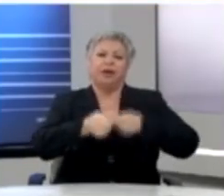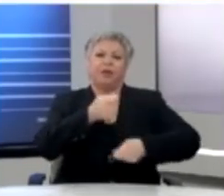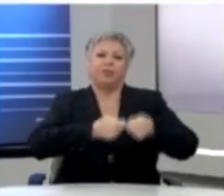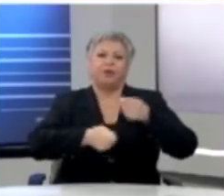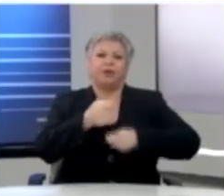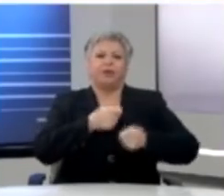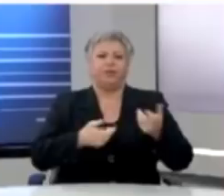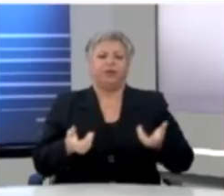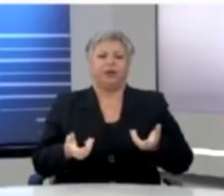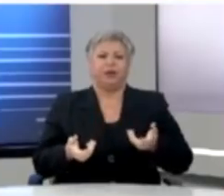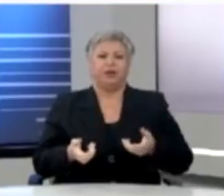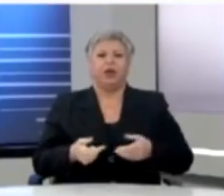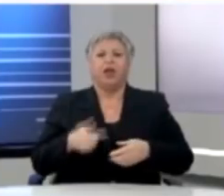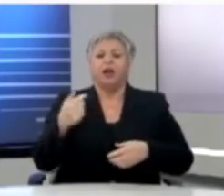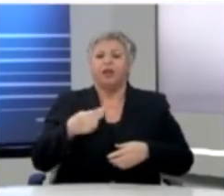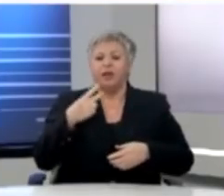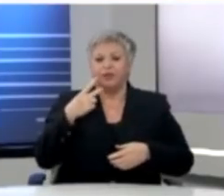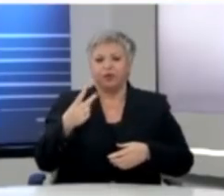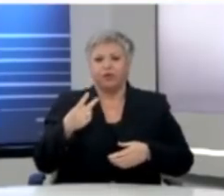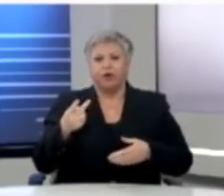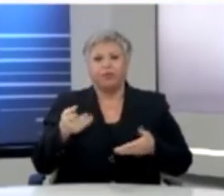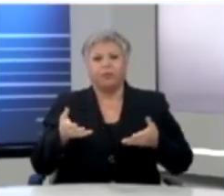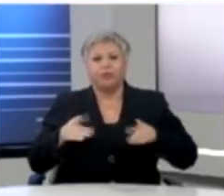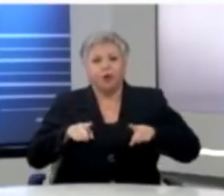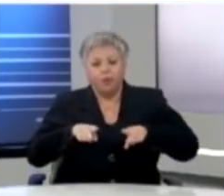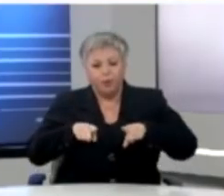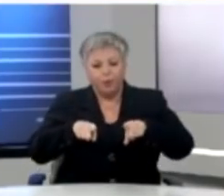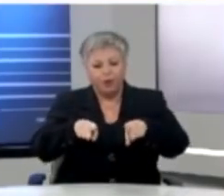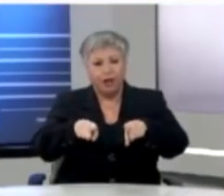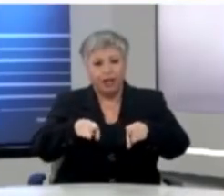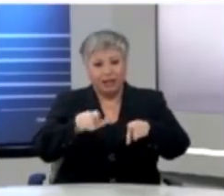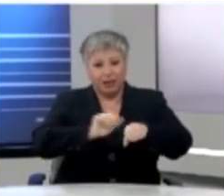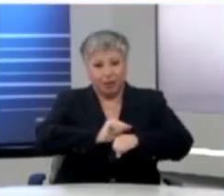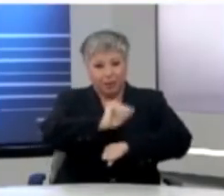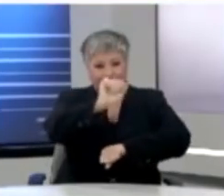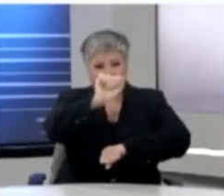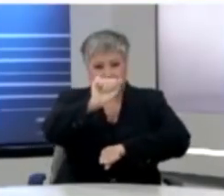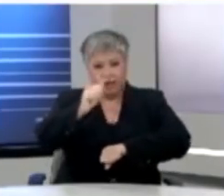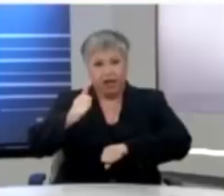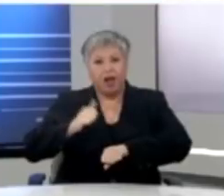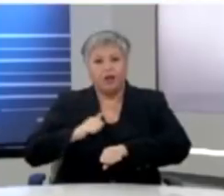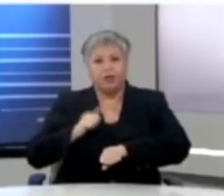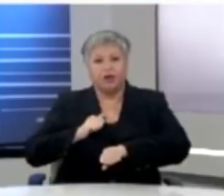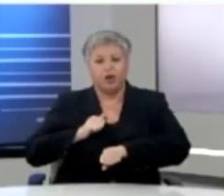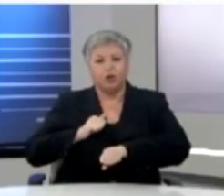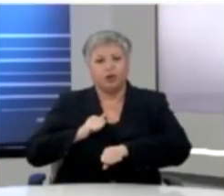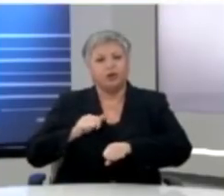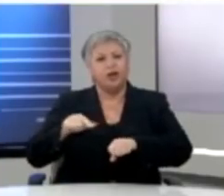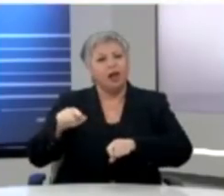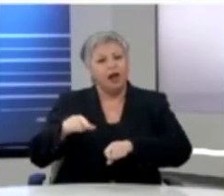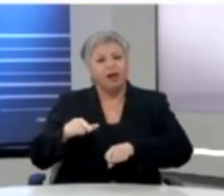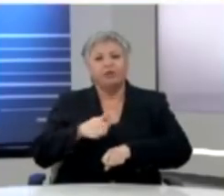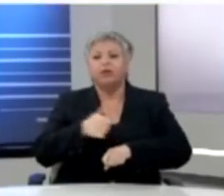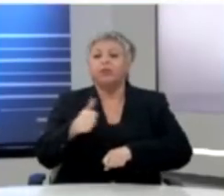πολυκατηγοριοποίηση ιδρυμάτων, πτυχίων και αποφύτων. Είναι μια ακόμη απόδειξη ότι